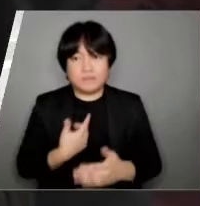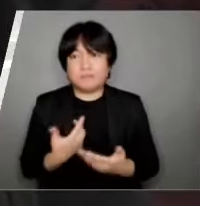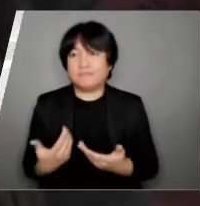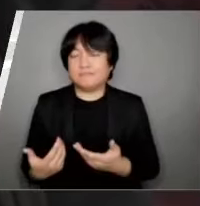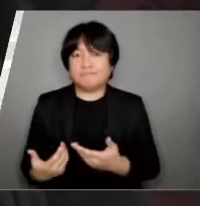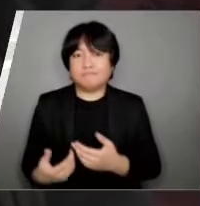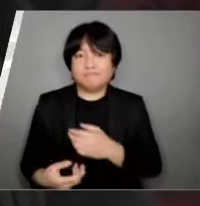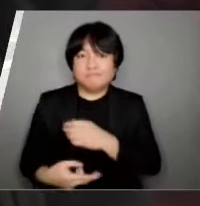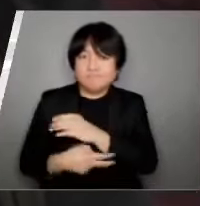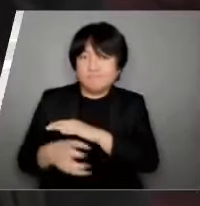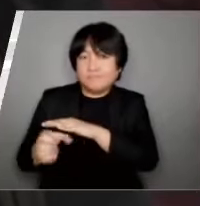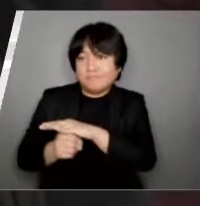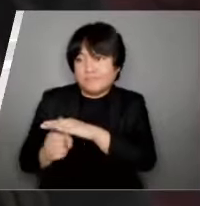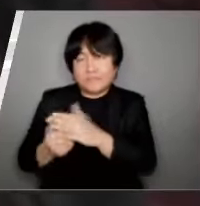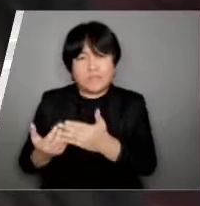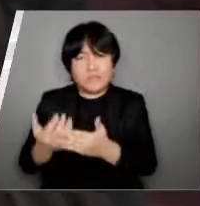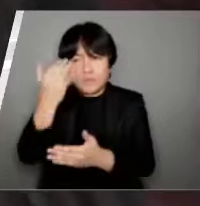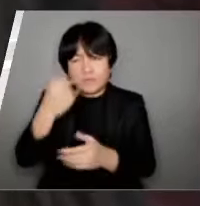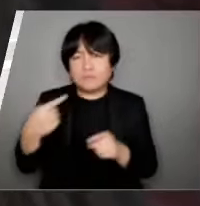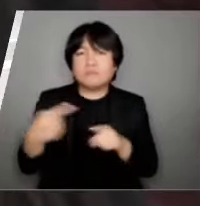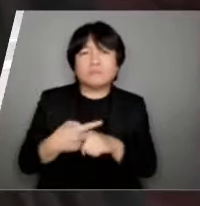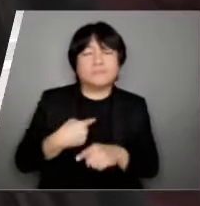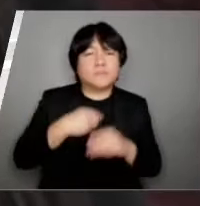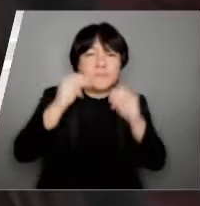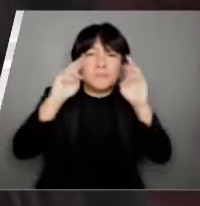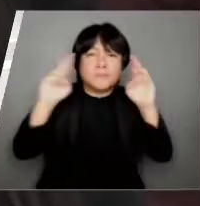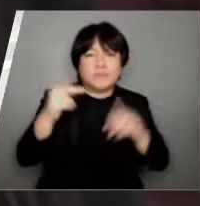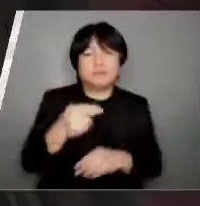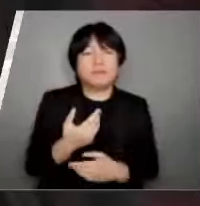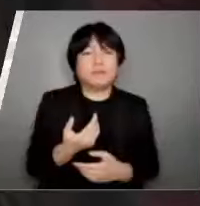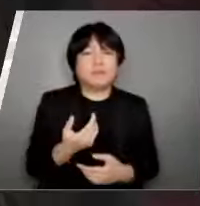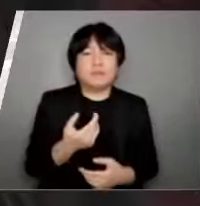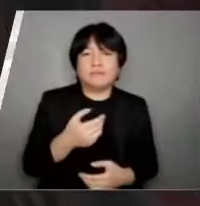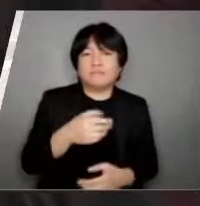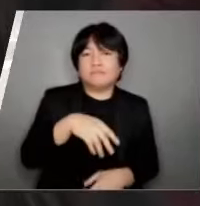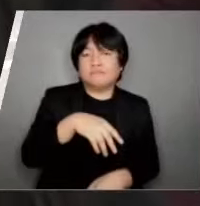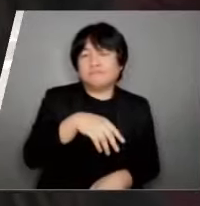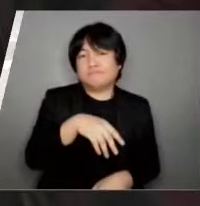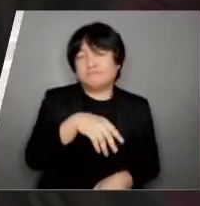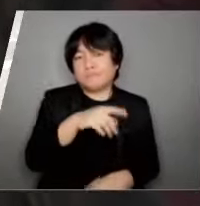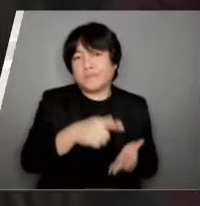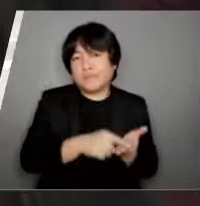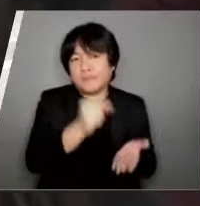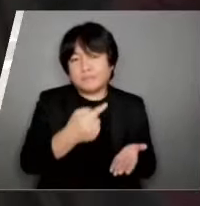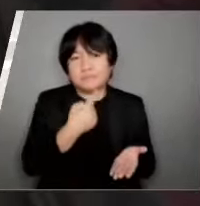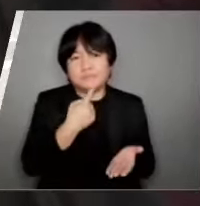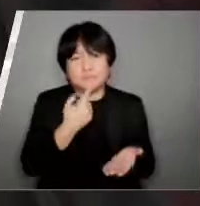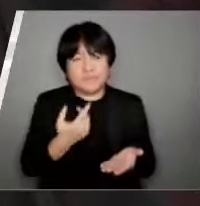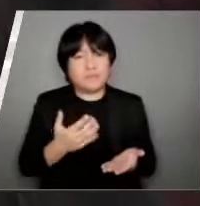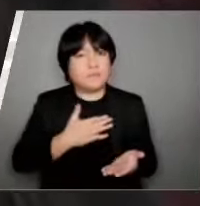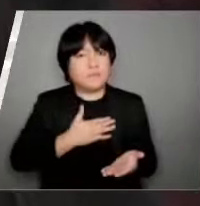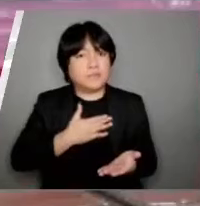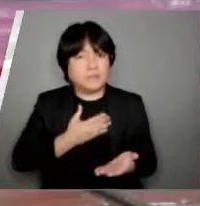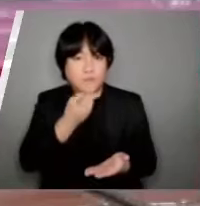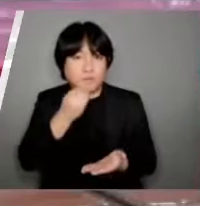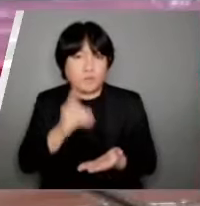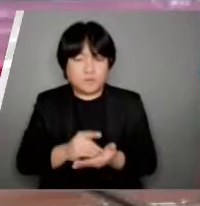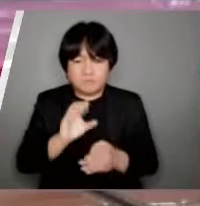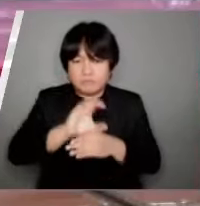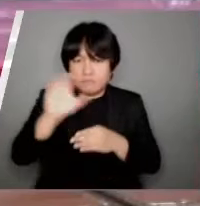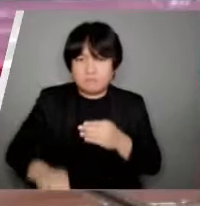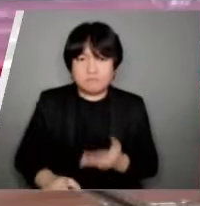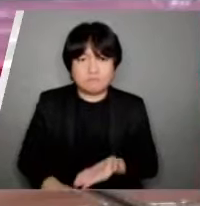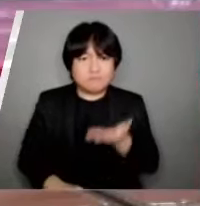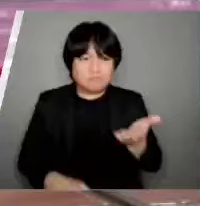tungkulin bilang mayor ng Bamban. Kumpleto raw mga dokumento ng Zunyo One kaya na-issuehan sila ng mga permit ng munisipyo. Ang